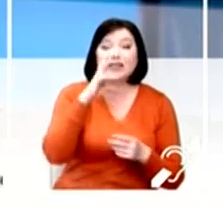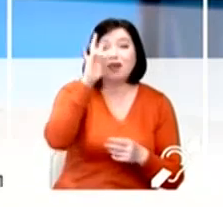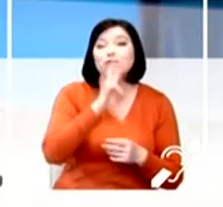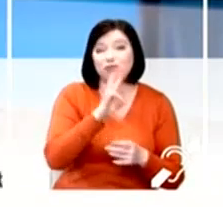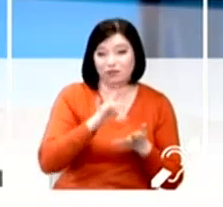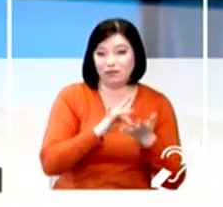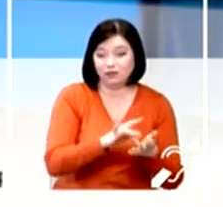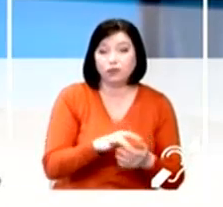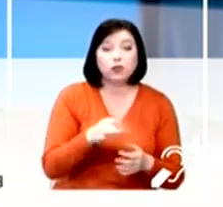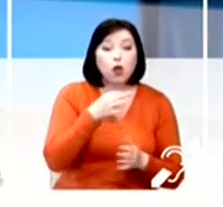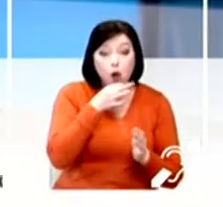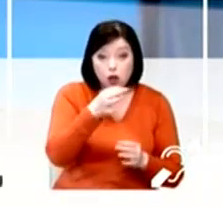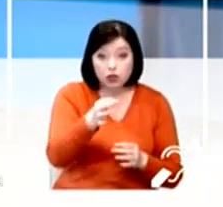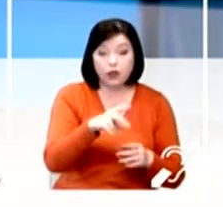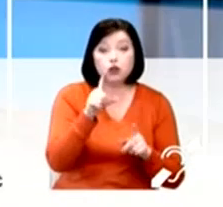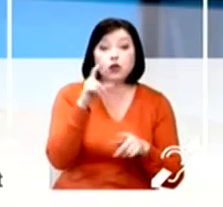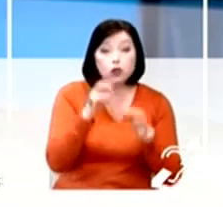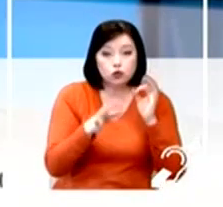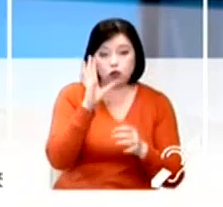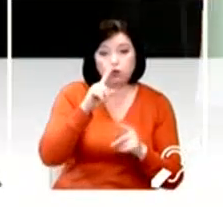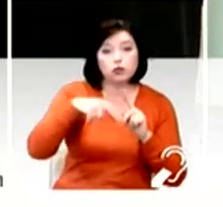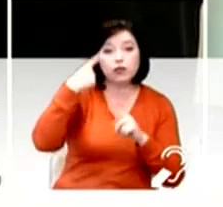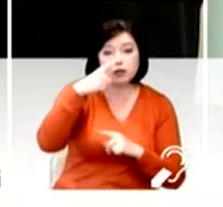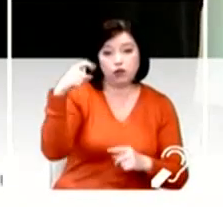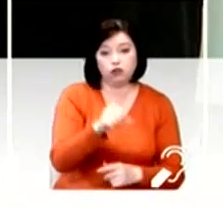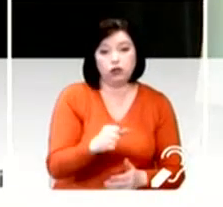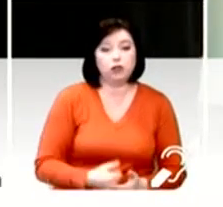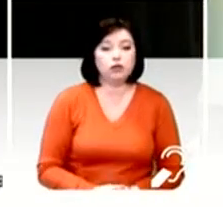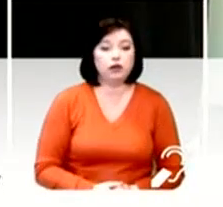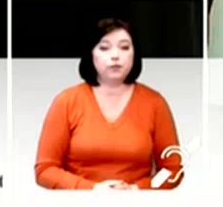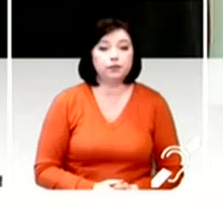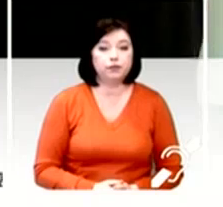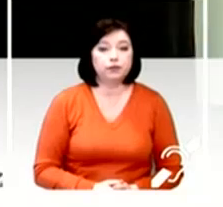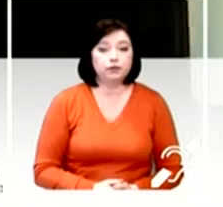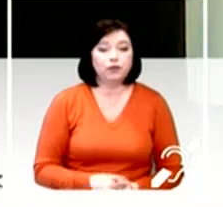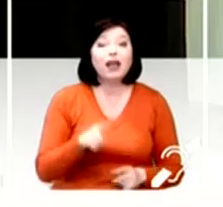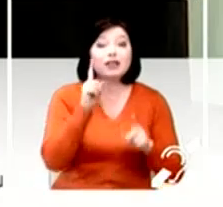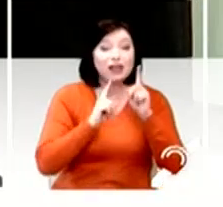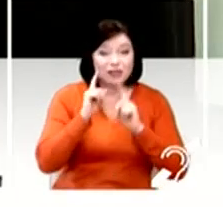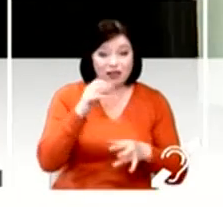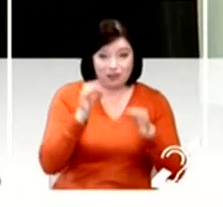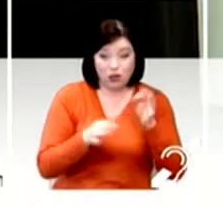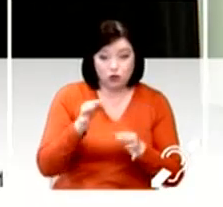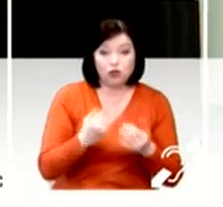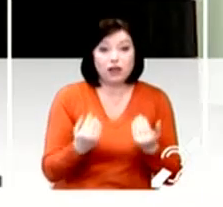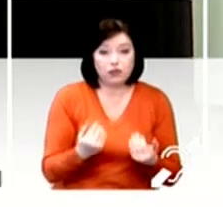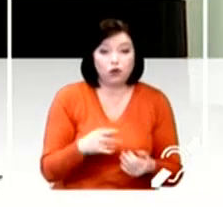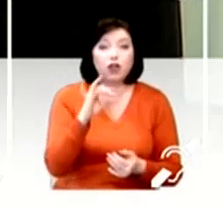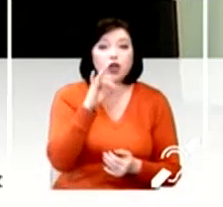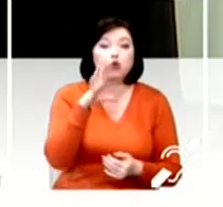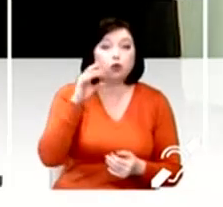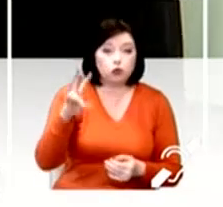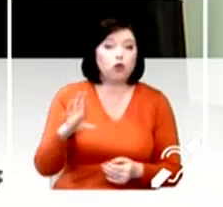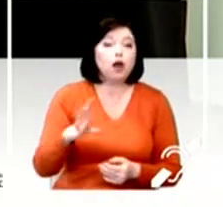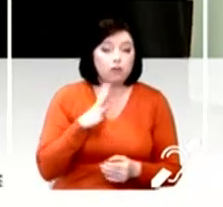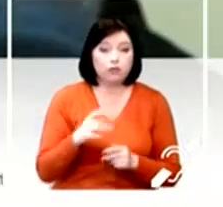Răspunsul judecătorilor va veni peste o săptămână. La ședința de judecată de astăzi, Igor Dodon